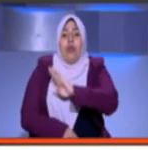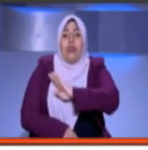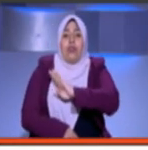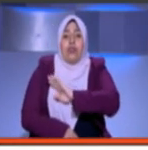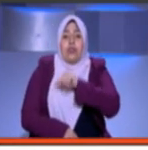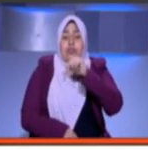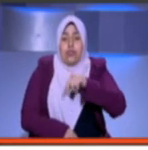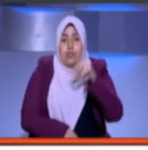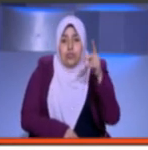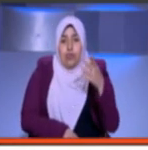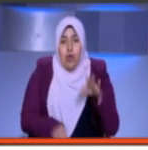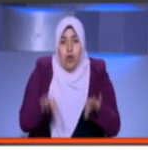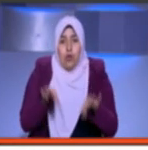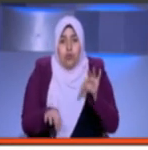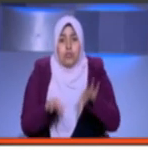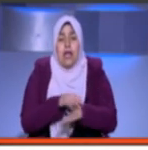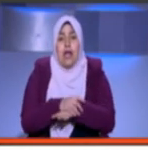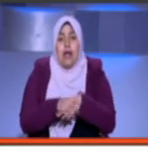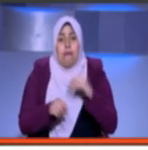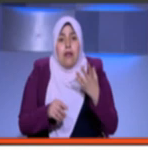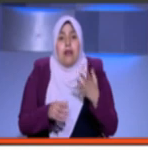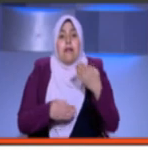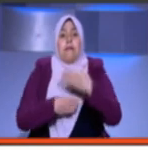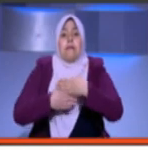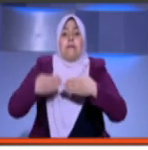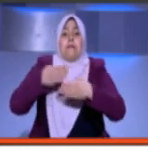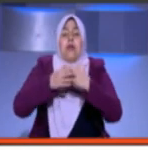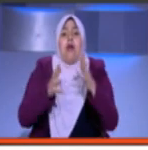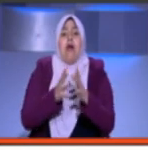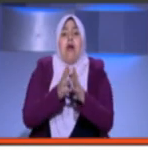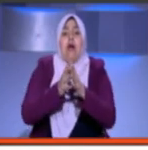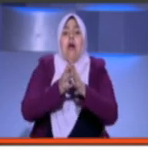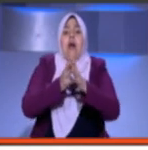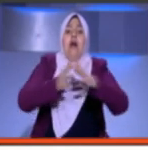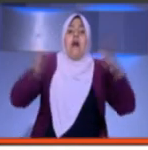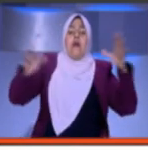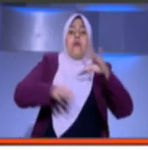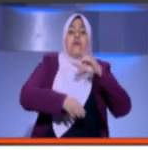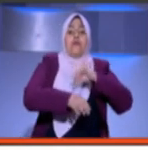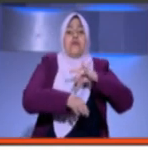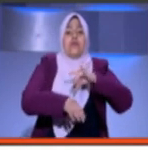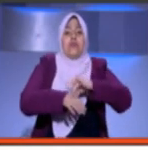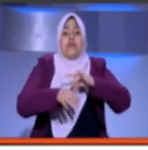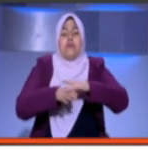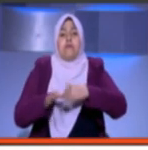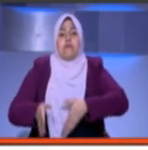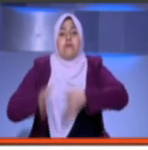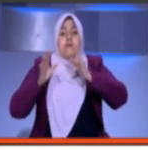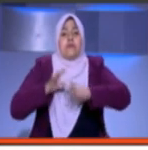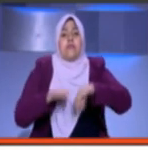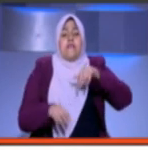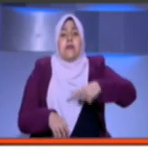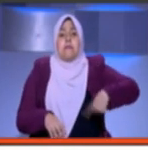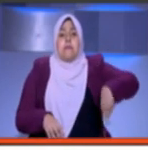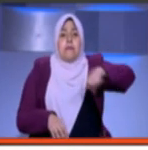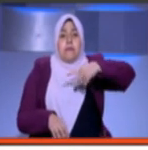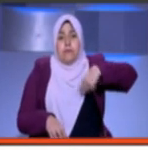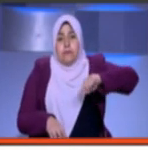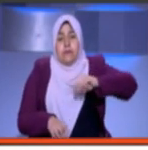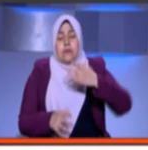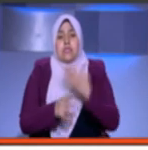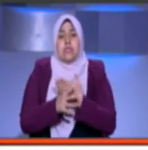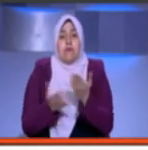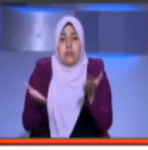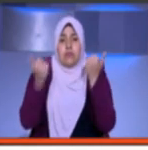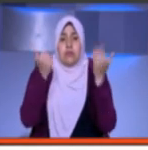بناء أكبر مستشفى، 2 من المستشفيات الميدانية لاستقبال